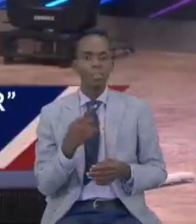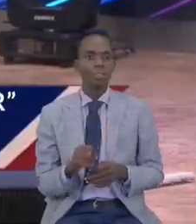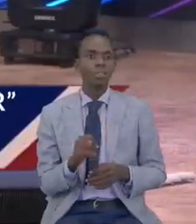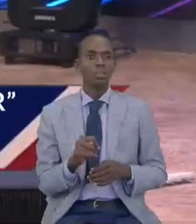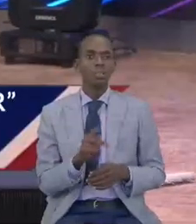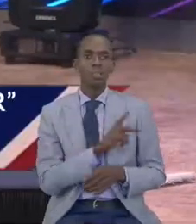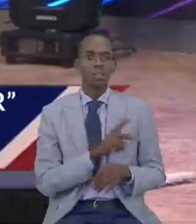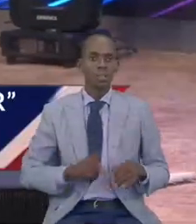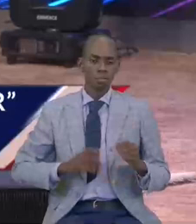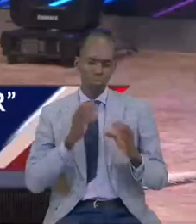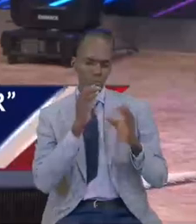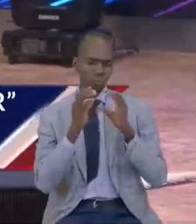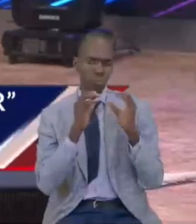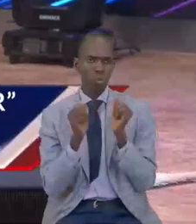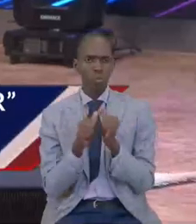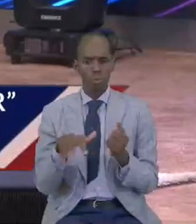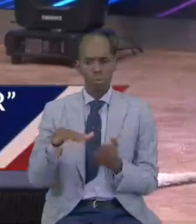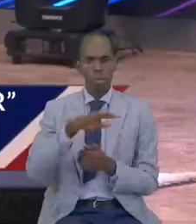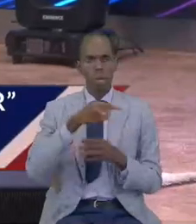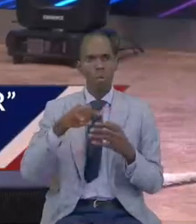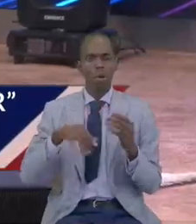parmi tous ces jeunes gens,